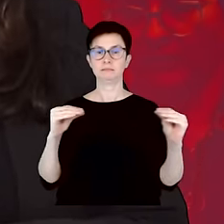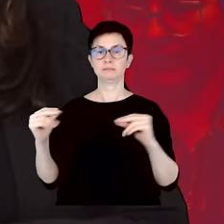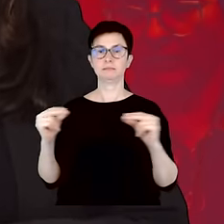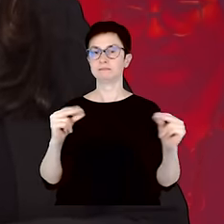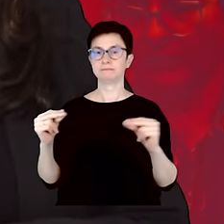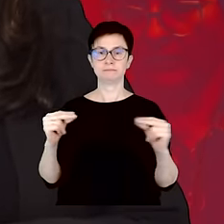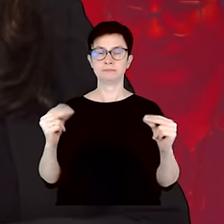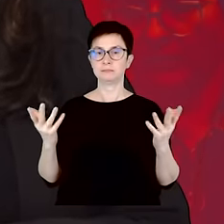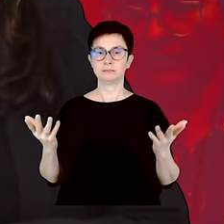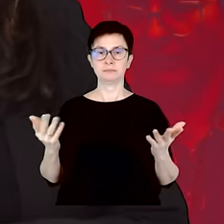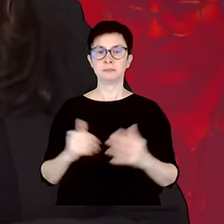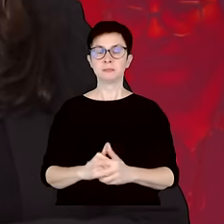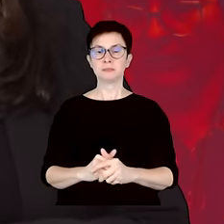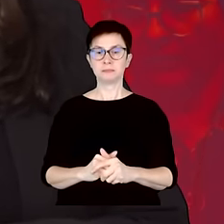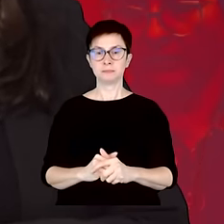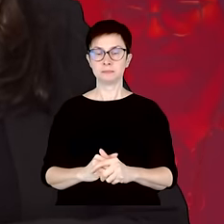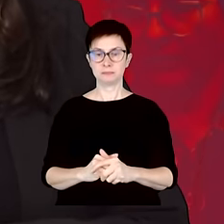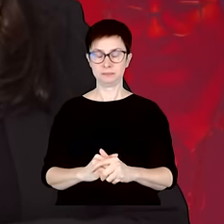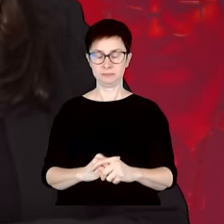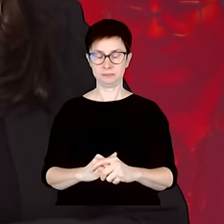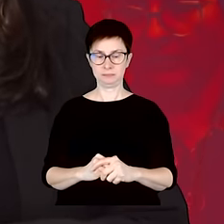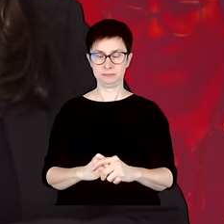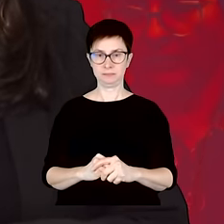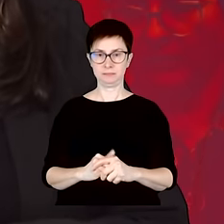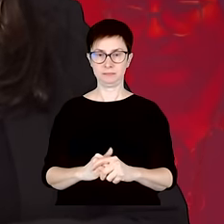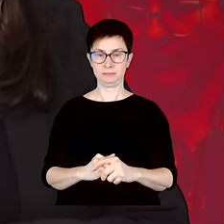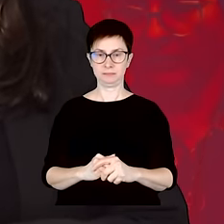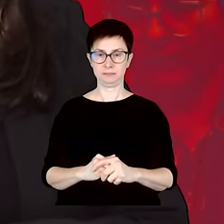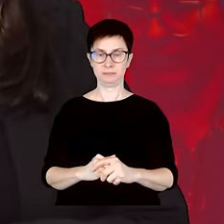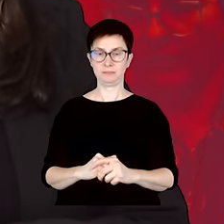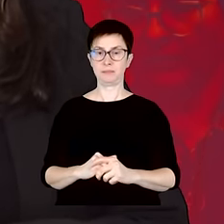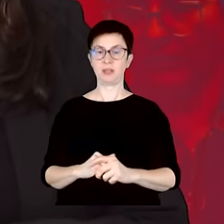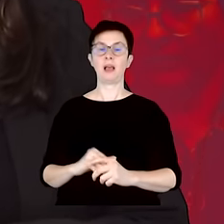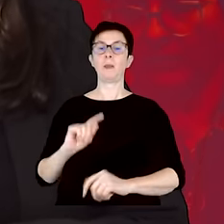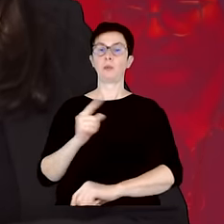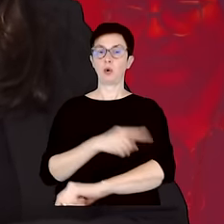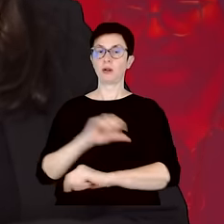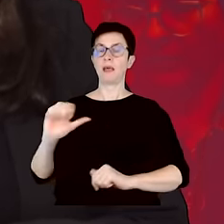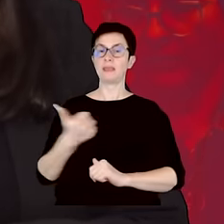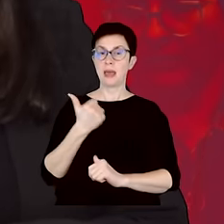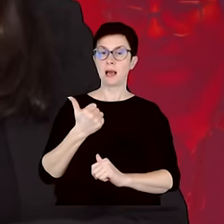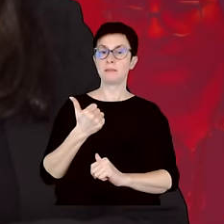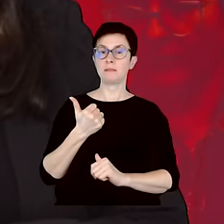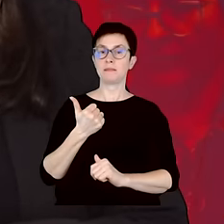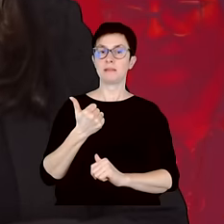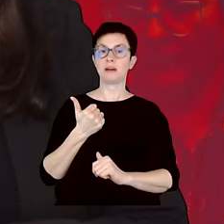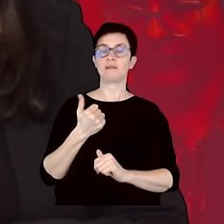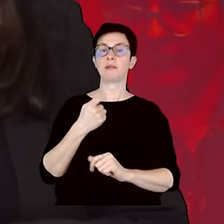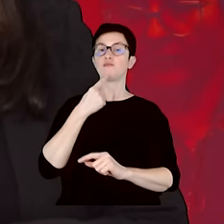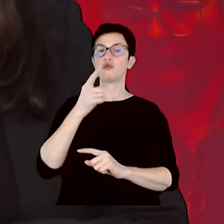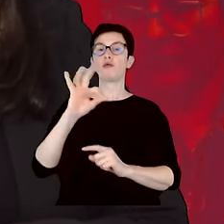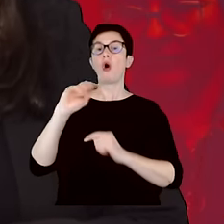ma immunitet, chowa się za immunitetem. Nie, prokuratura najpierw stawia zarzuty, a potem się odbiera immunitet. Prokuratura